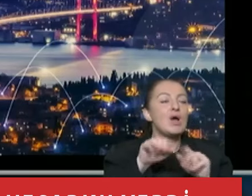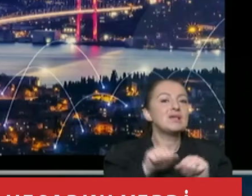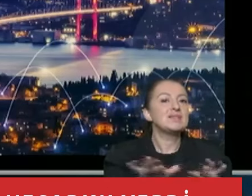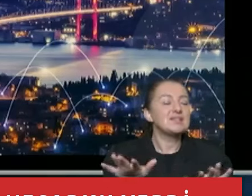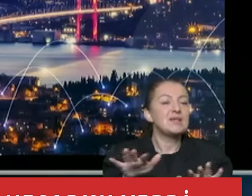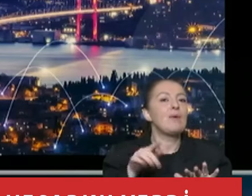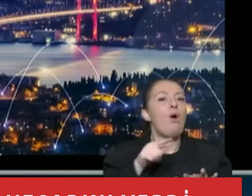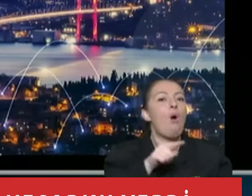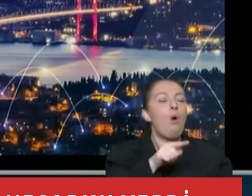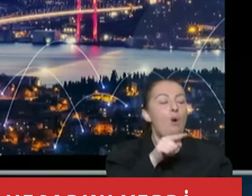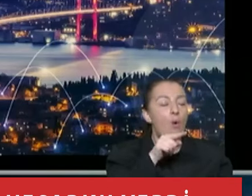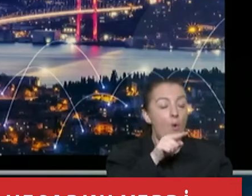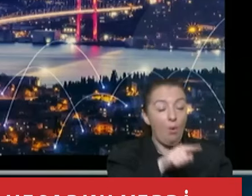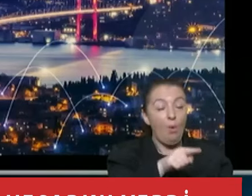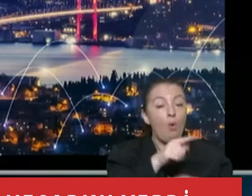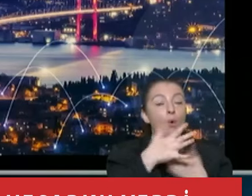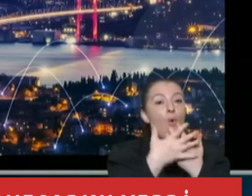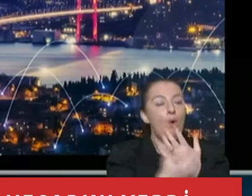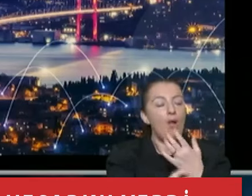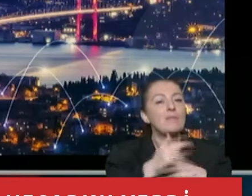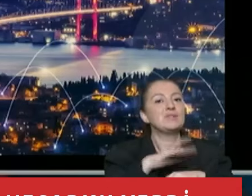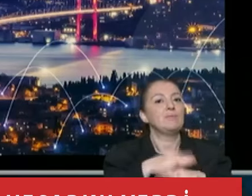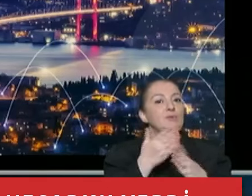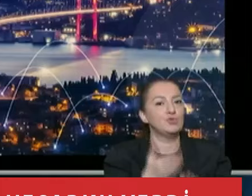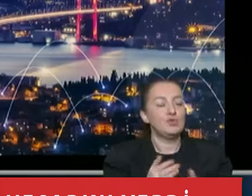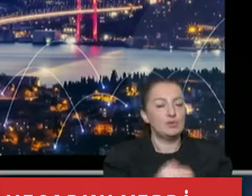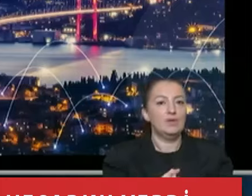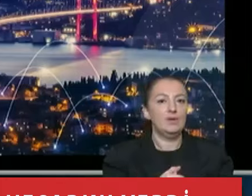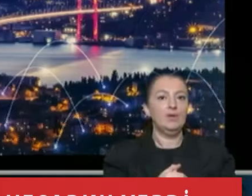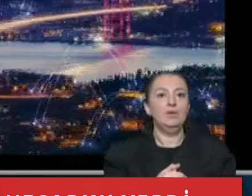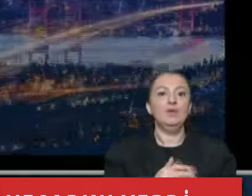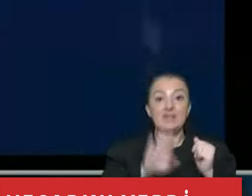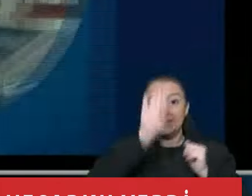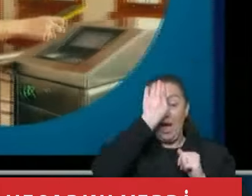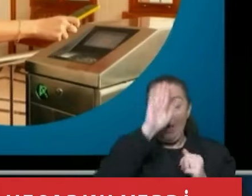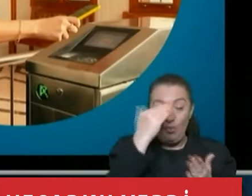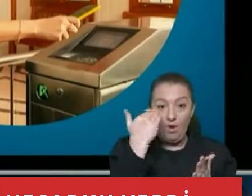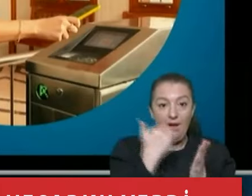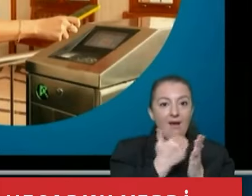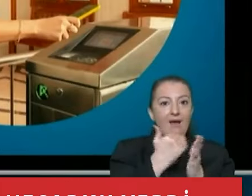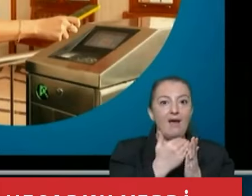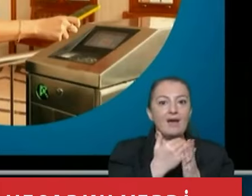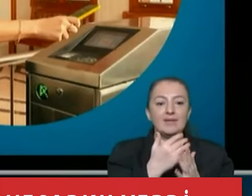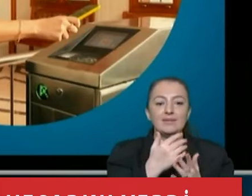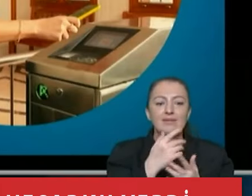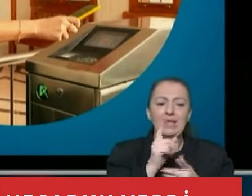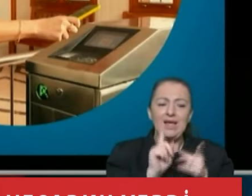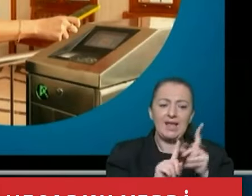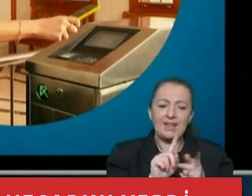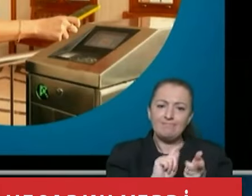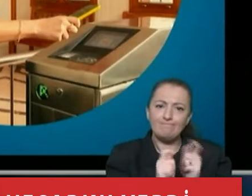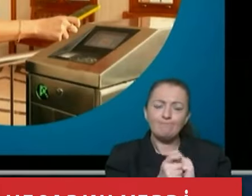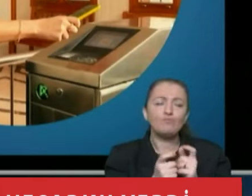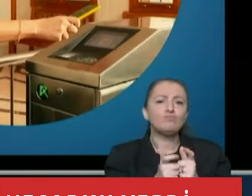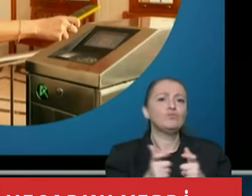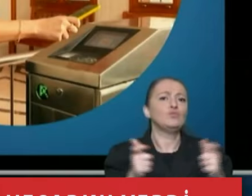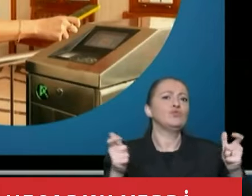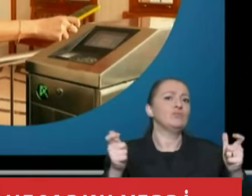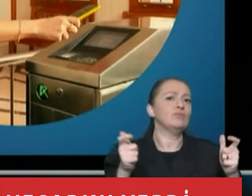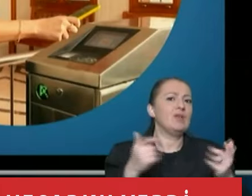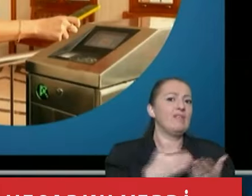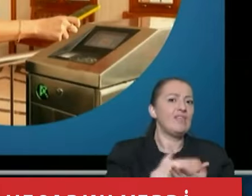pazar yeri uygulaması da hayata geçirilmiştir İstanbul kart dijitalleşmeye ve büyümeye devam ediyor